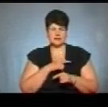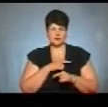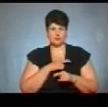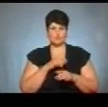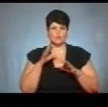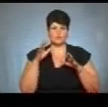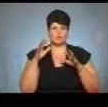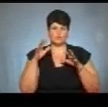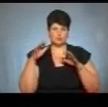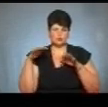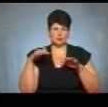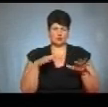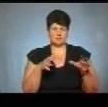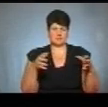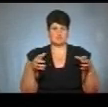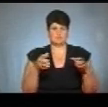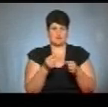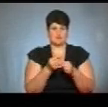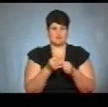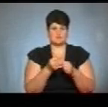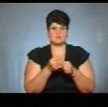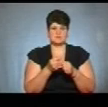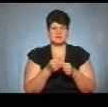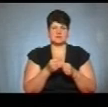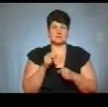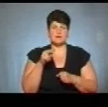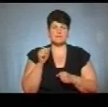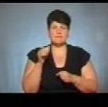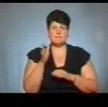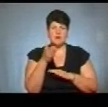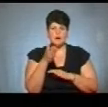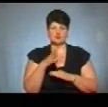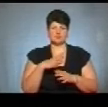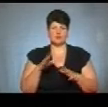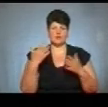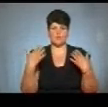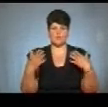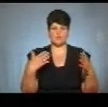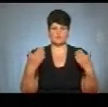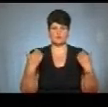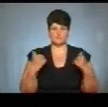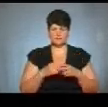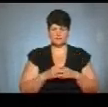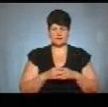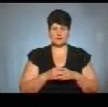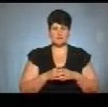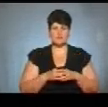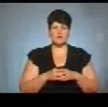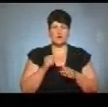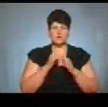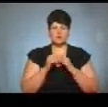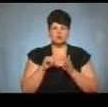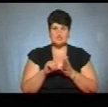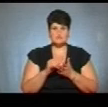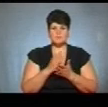за парус. Чуть-чуть руки віддихнули. Тренер тернополян Олексій Нижегородов каже, залік персональний, тобто кожен